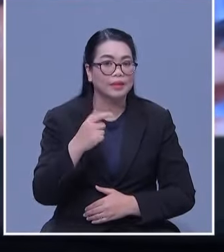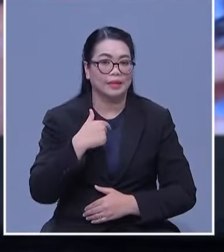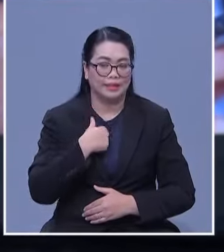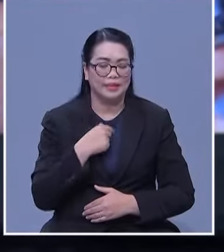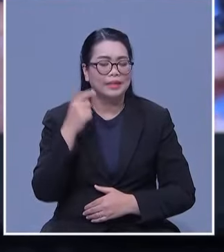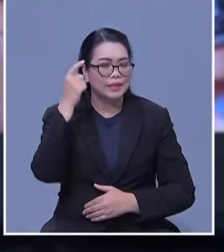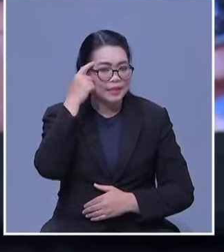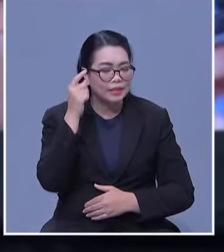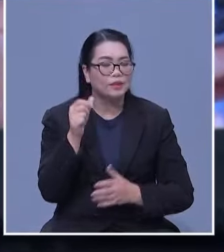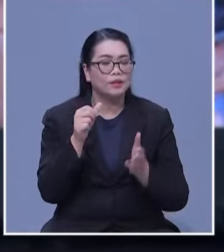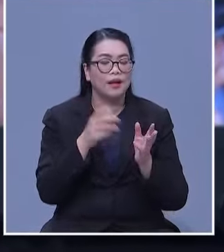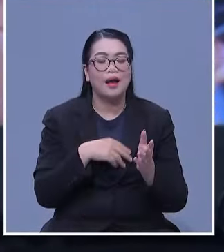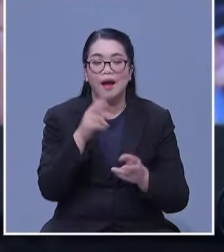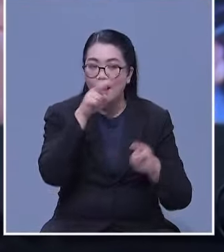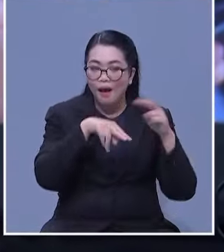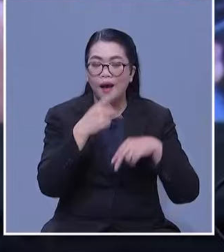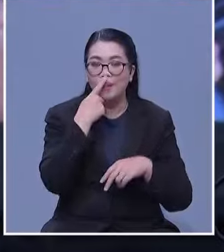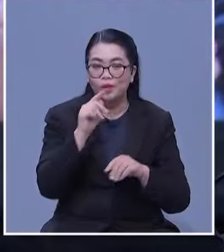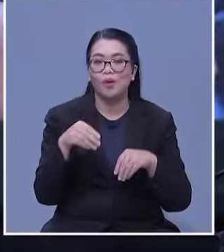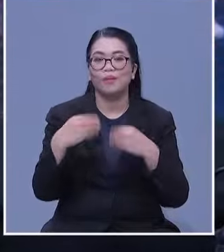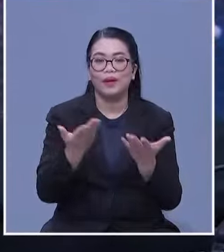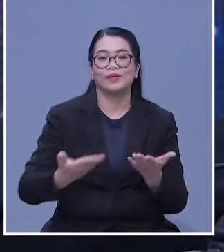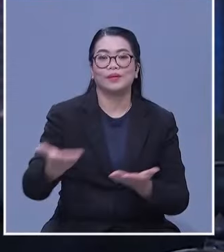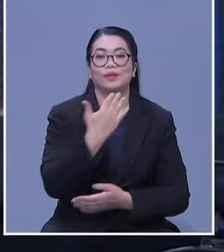ออกไปไขให้กระจ่างเพื่อให้เราสุขภาพดี